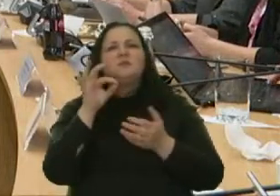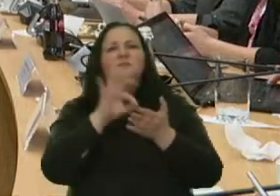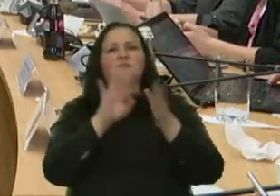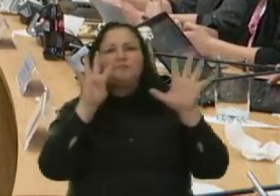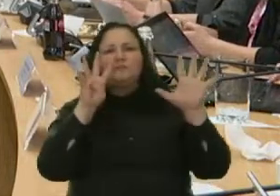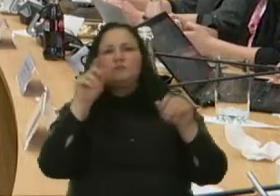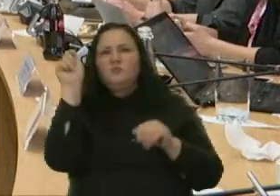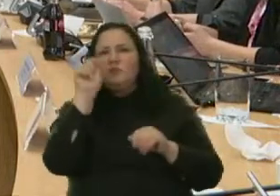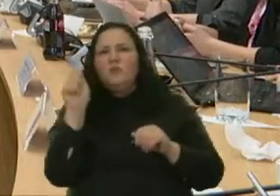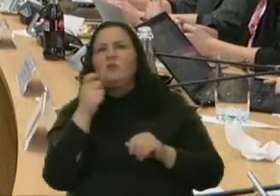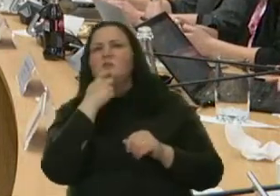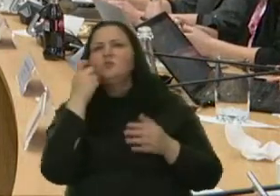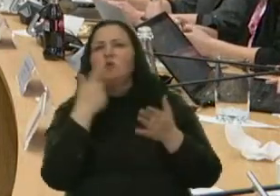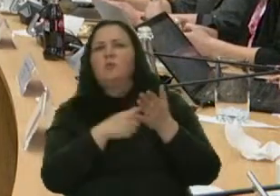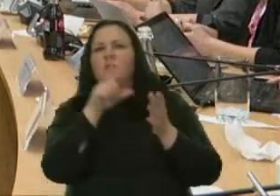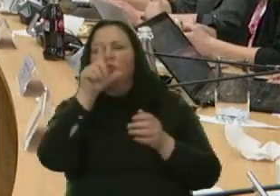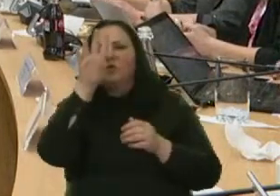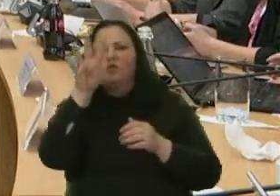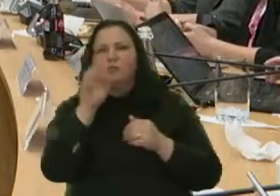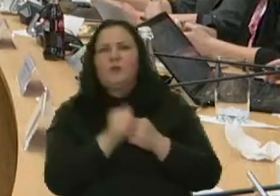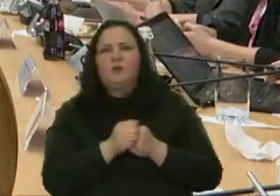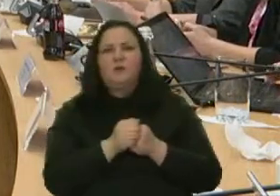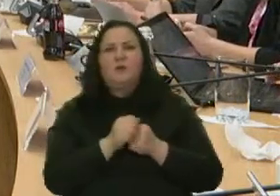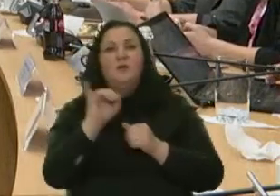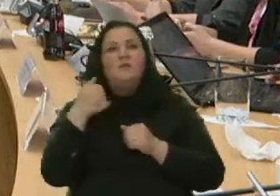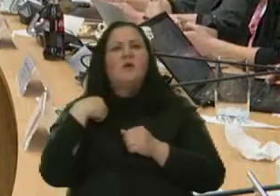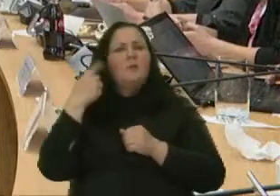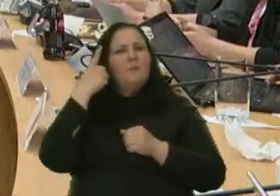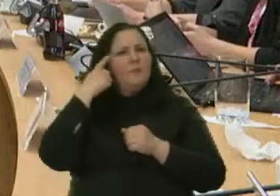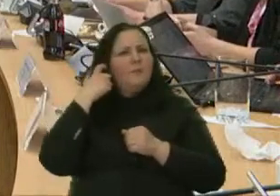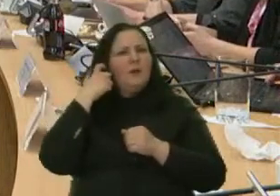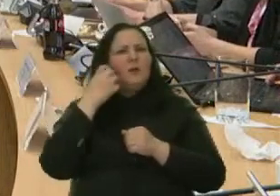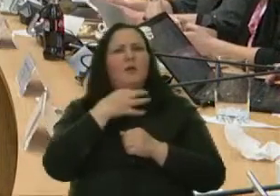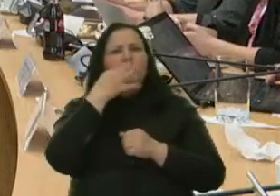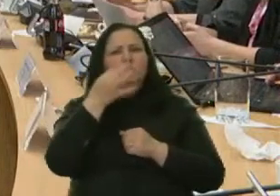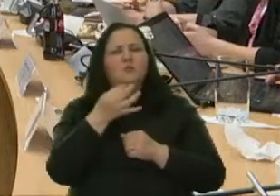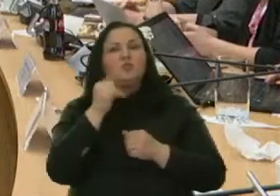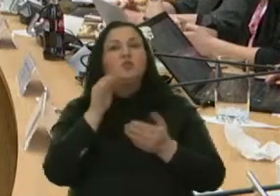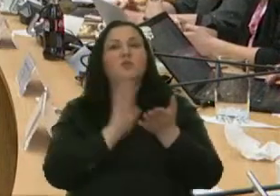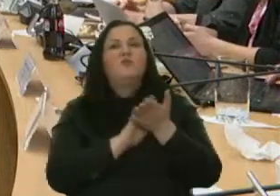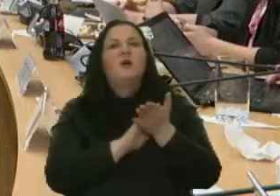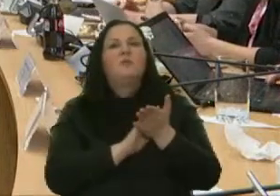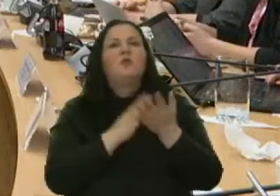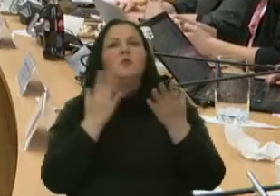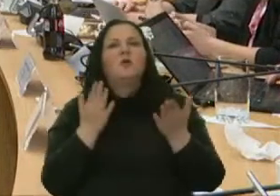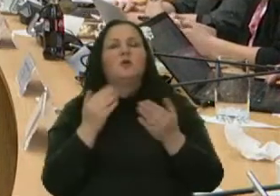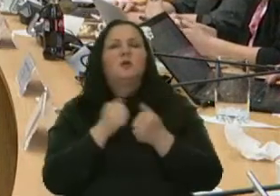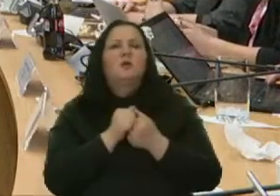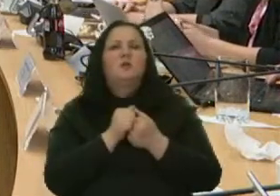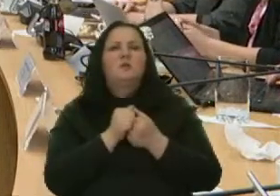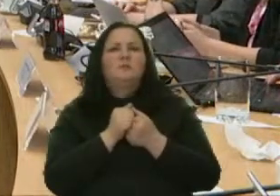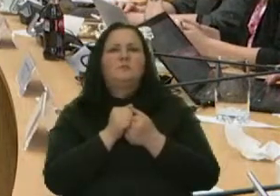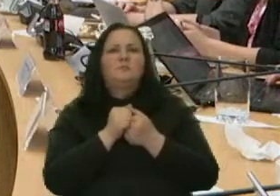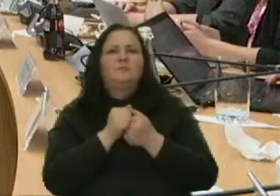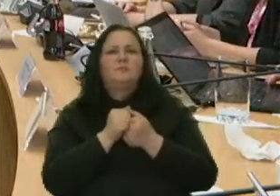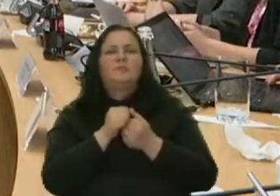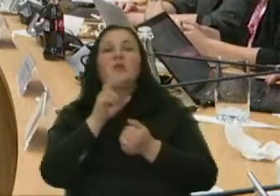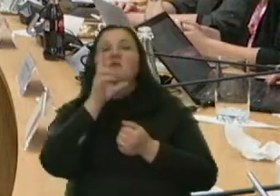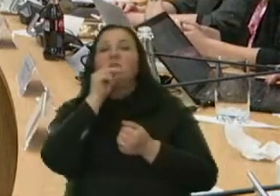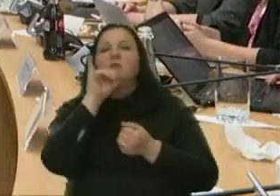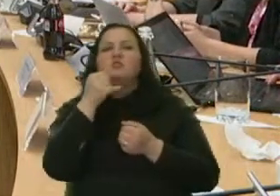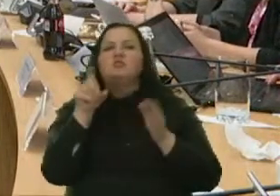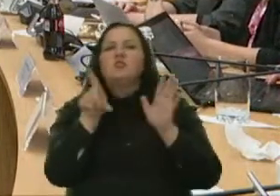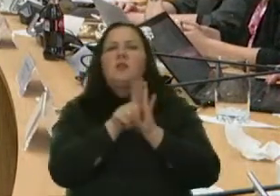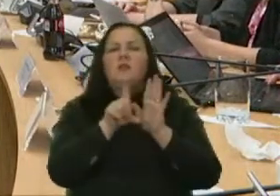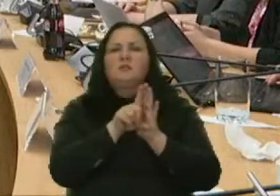Februarie 2024 vă mai aduc la cunoștință și faptul că vor vorbim și de